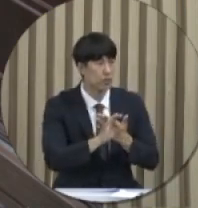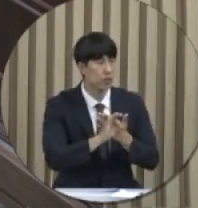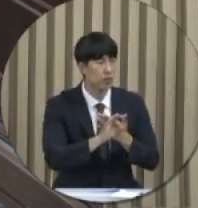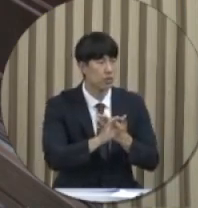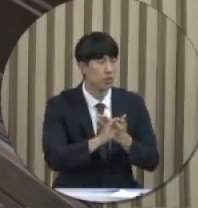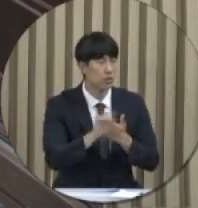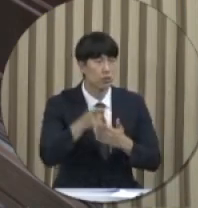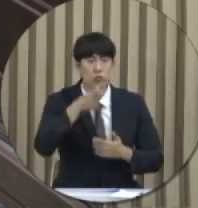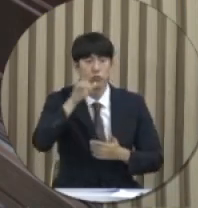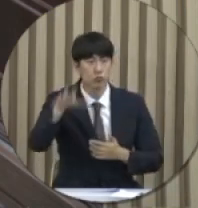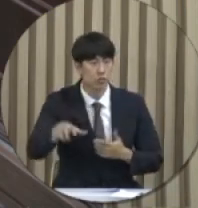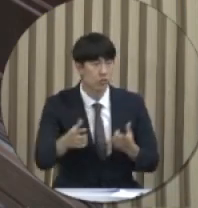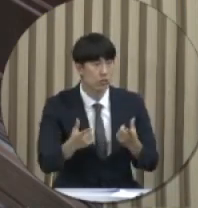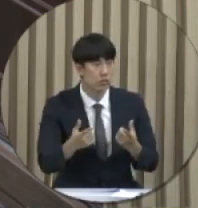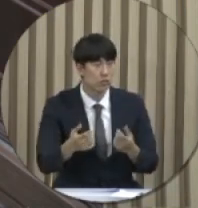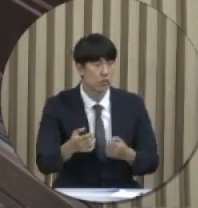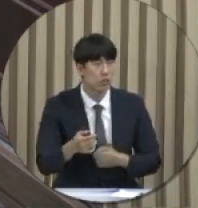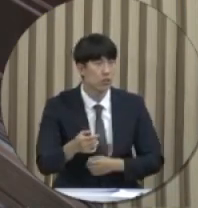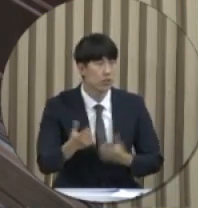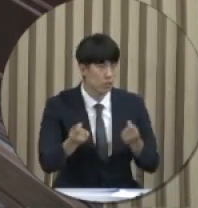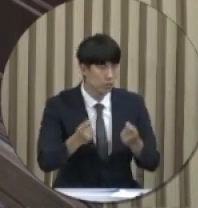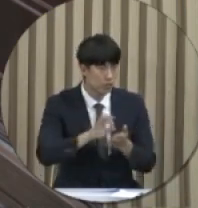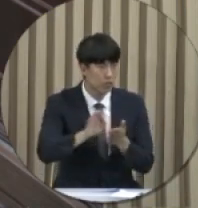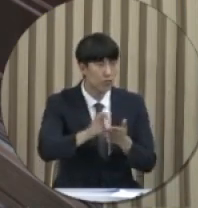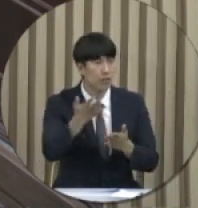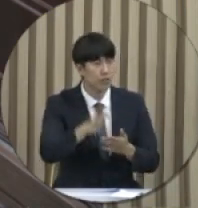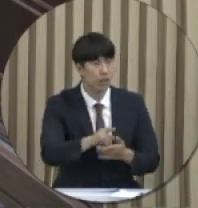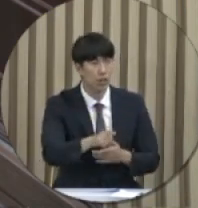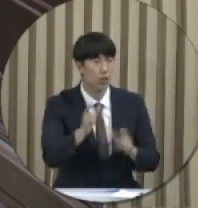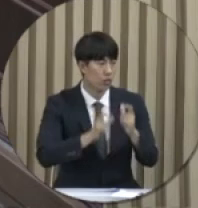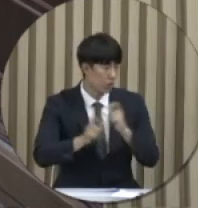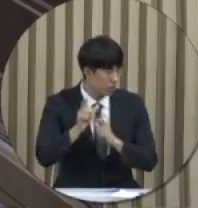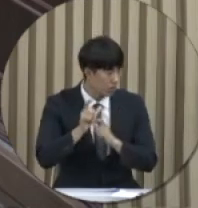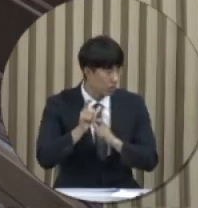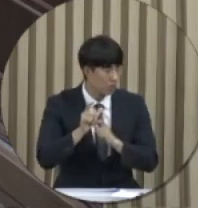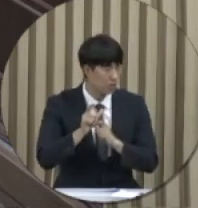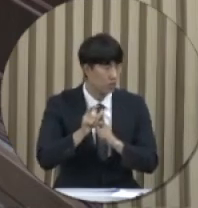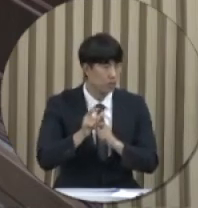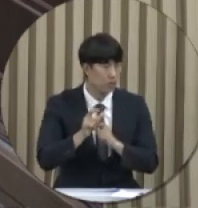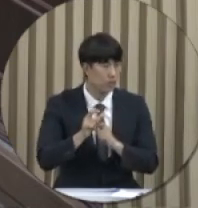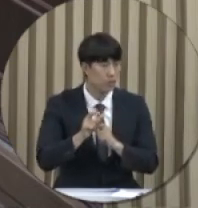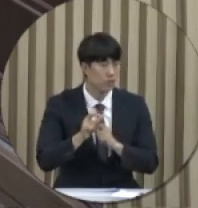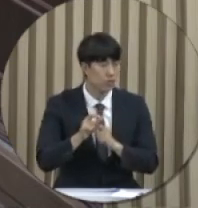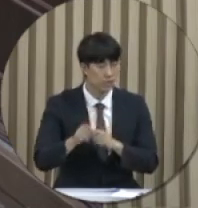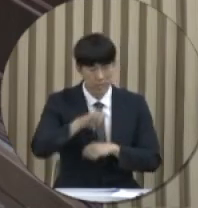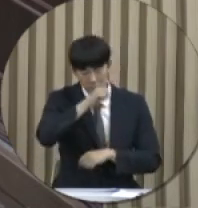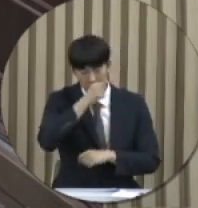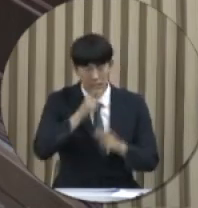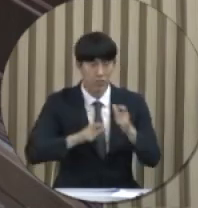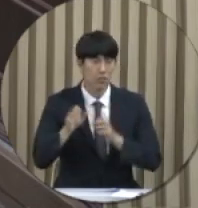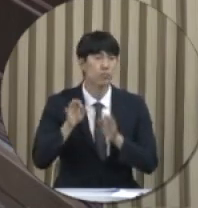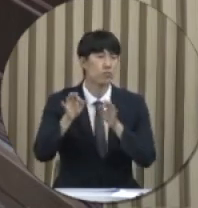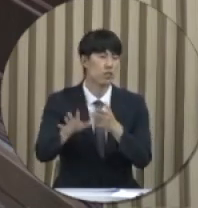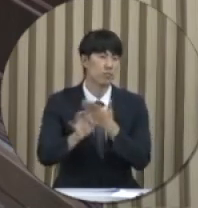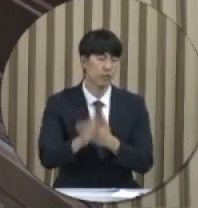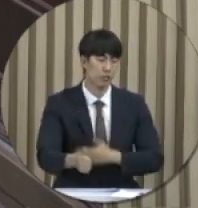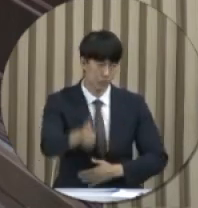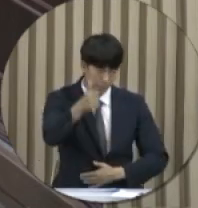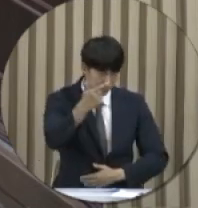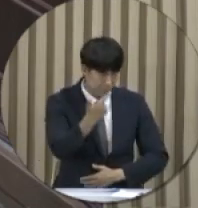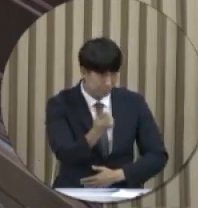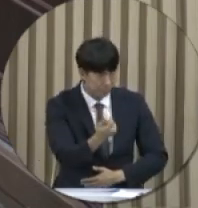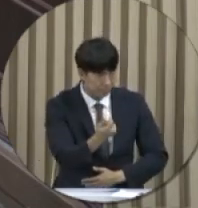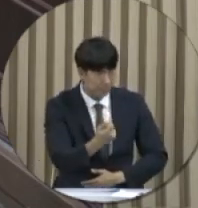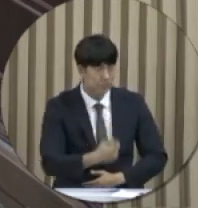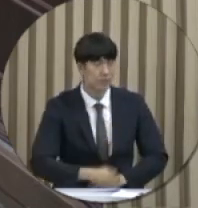수소차가 우리가 지금 이렇게 사용을 하고 있는데 우리가 그런 쪽에다 좀더더 이런 예산을 투입을 하는 것이 바람직하지 않은가